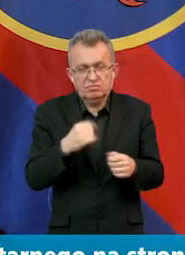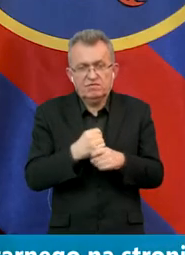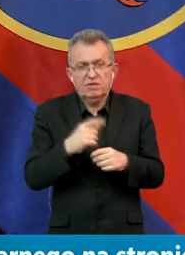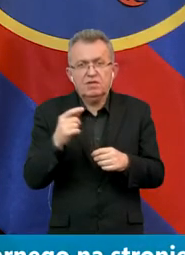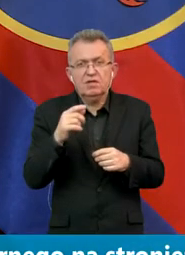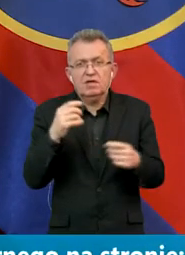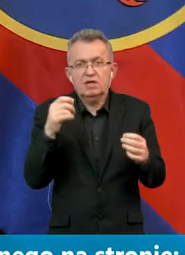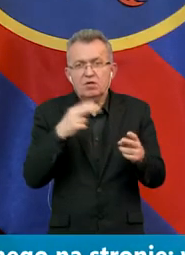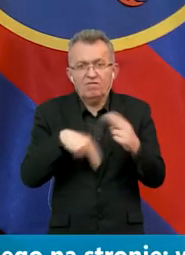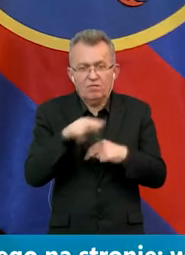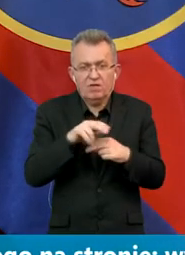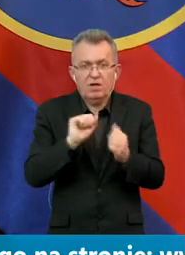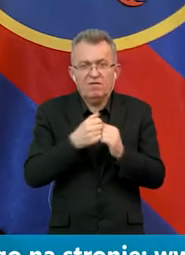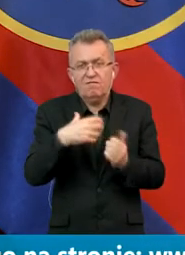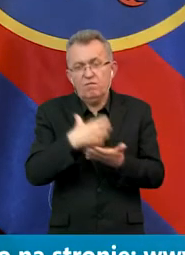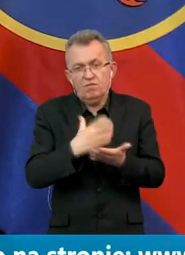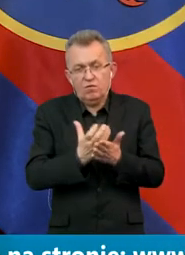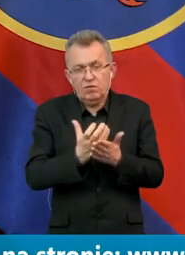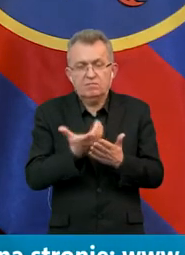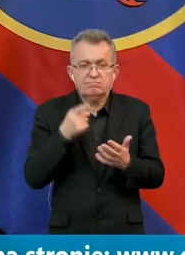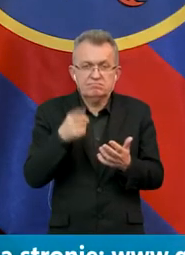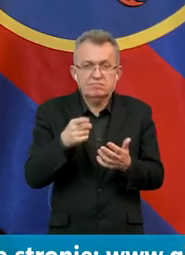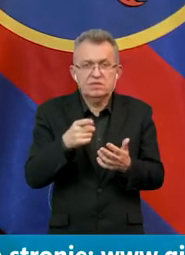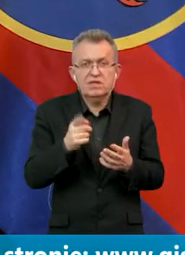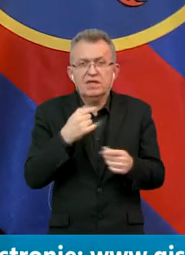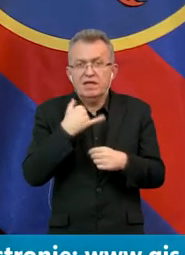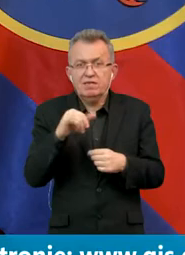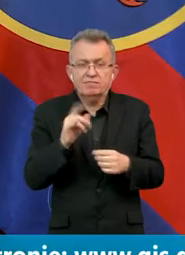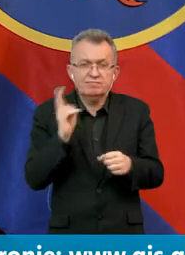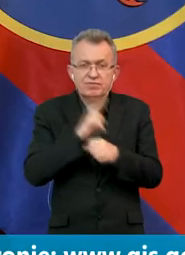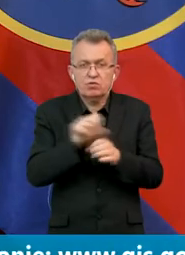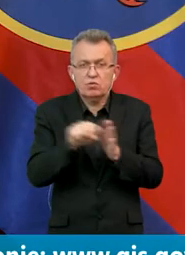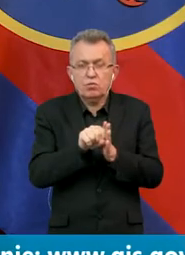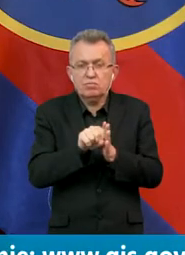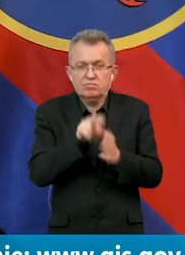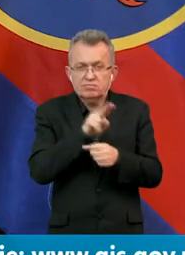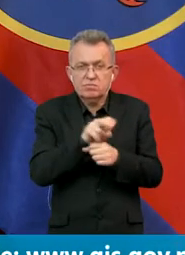samorządowe kolegium odwoławcze lub wojewoda, w zależności od kategorii sprawy, wyznacza inny organ do załatwienia